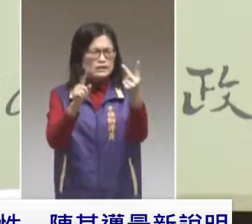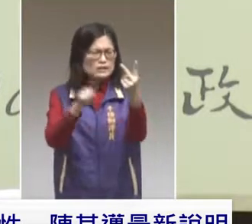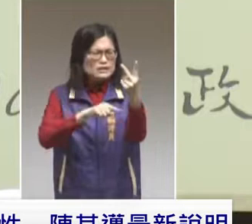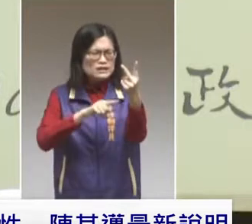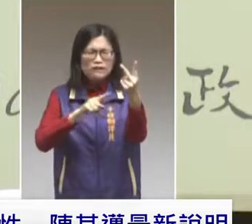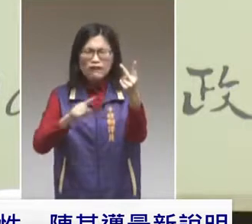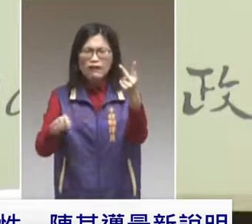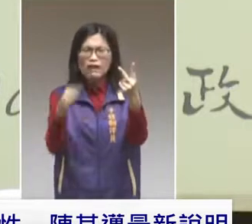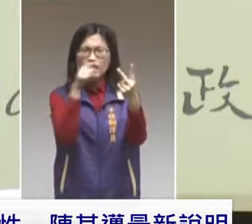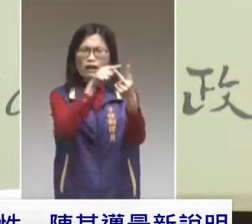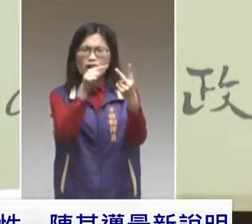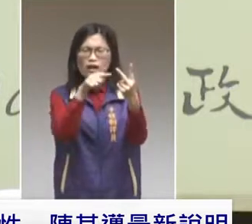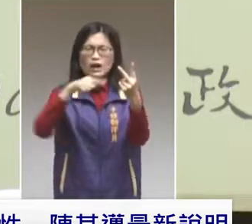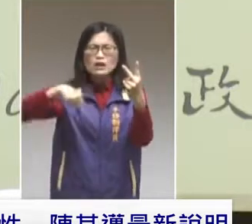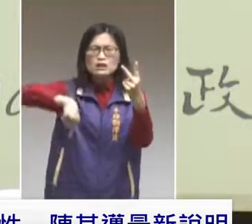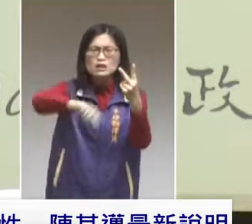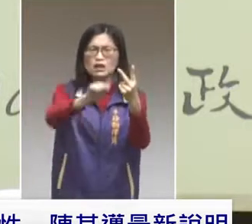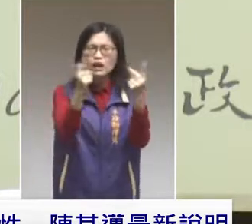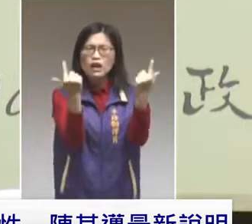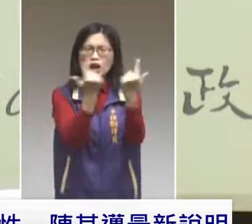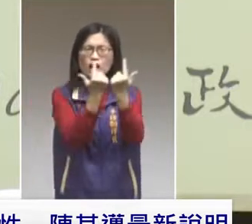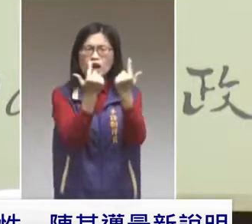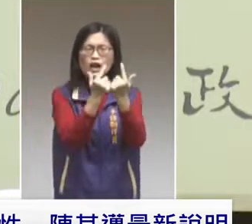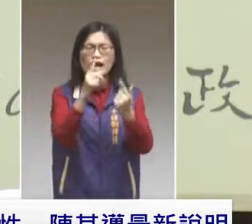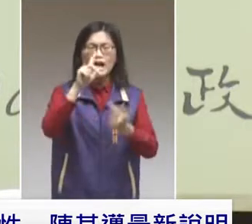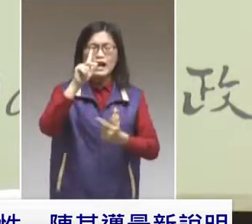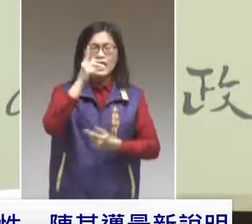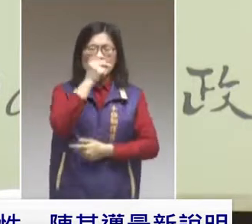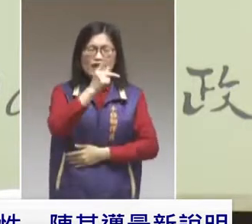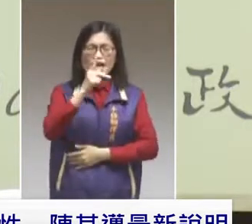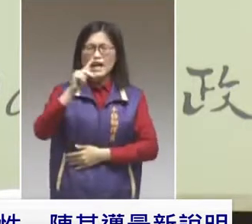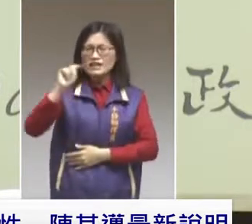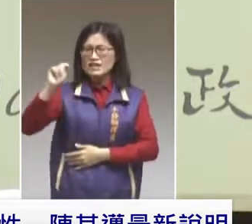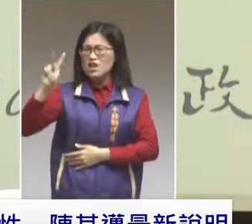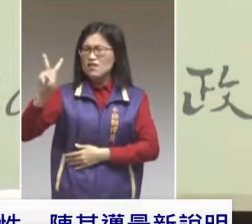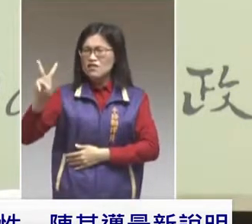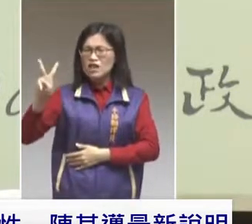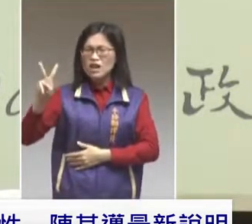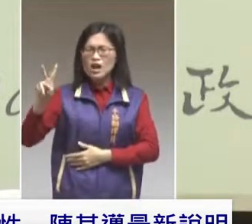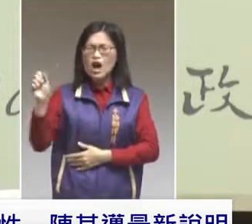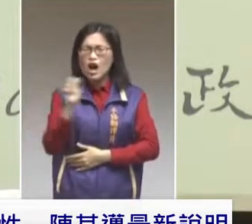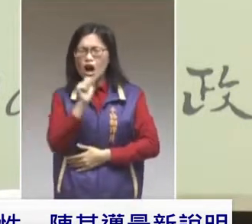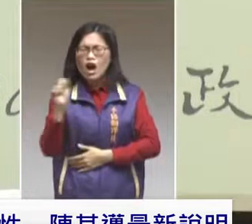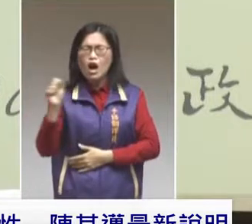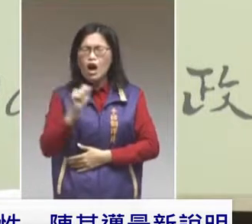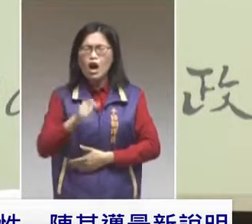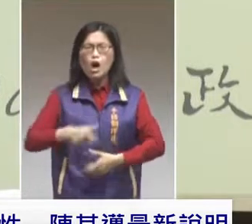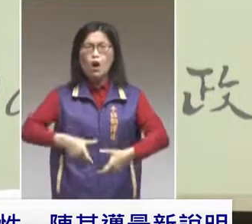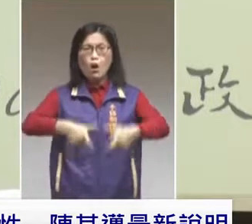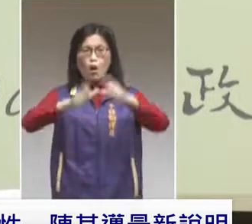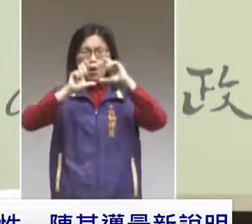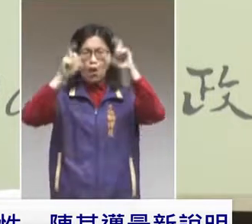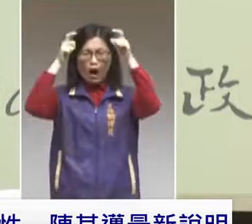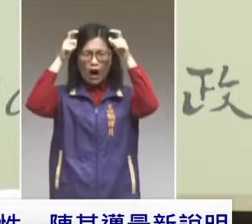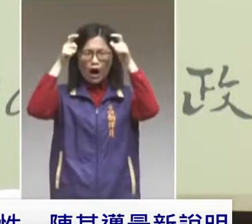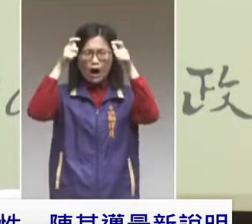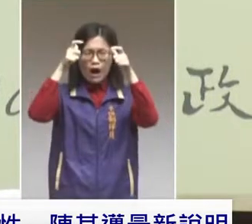说这两位去台北这个聚餐KTV 之后回